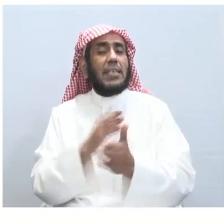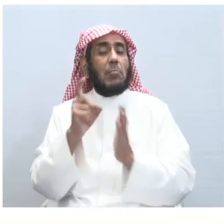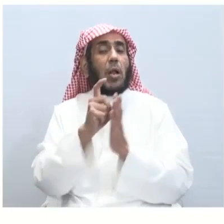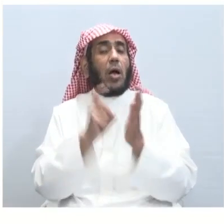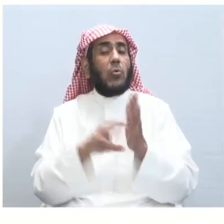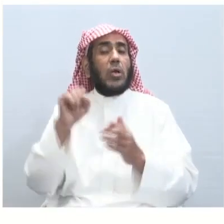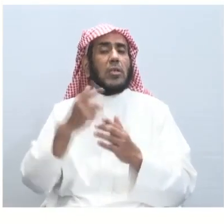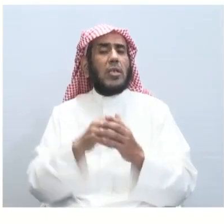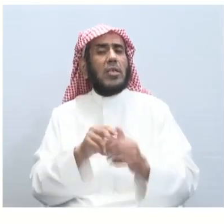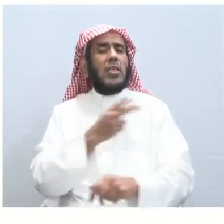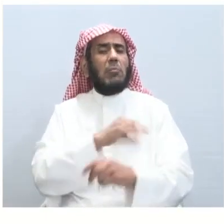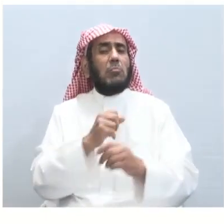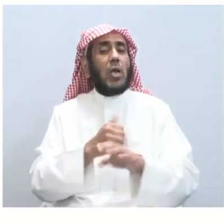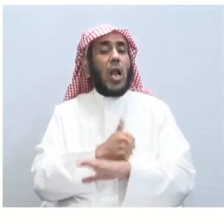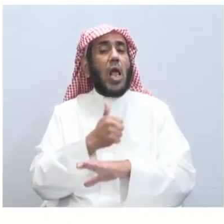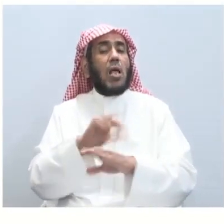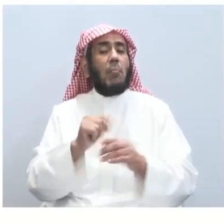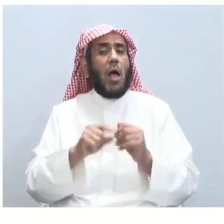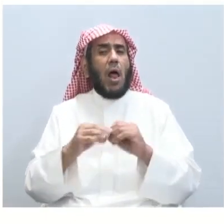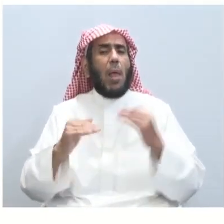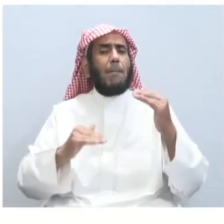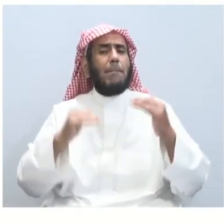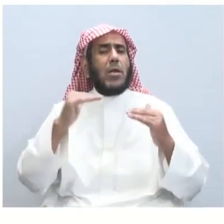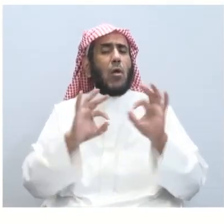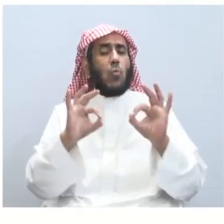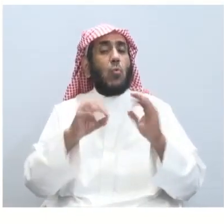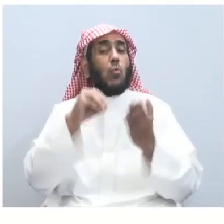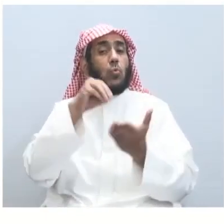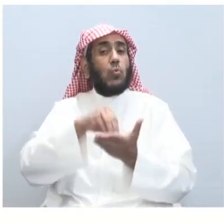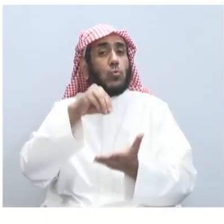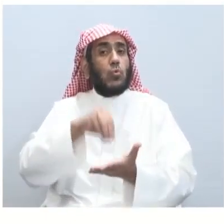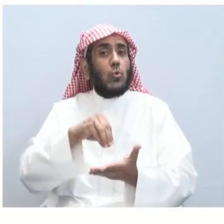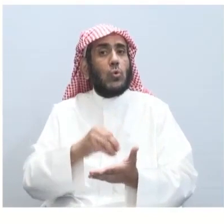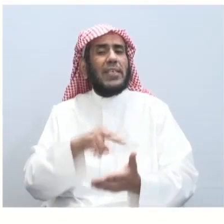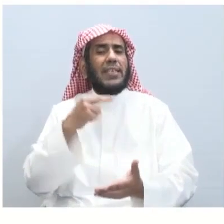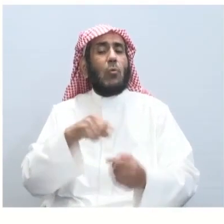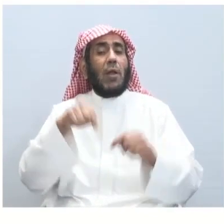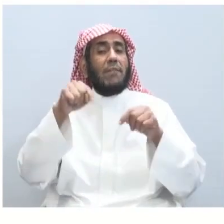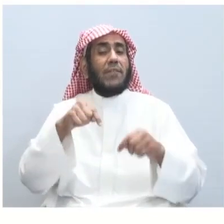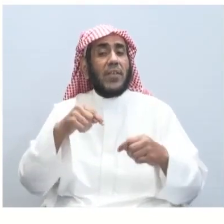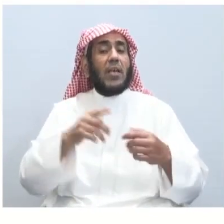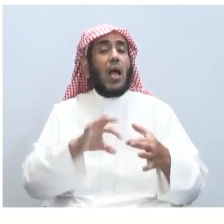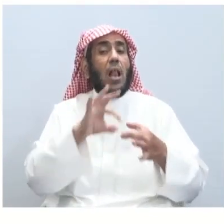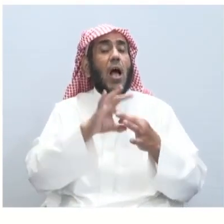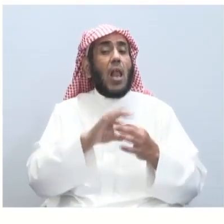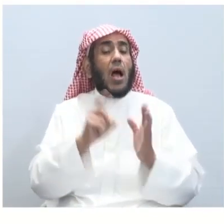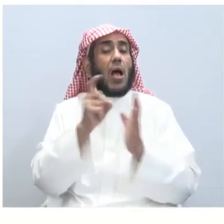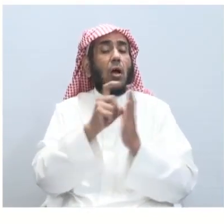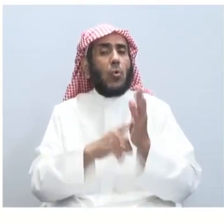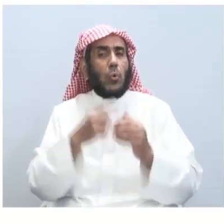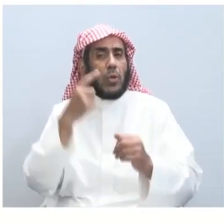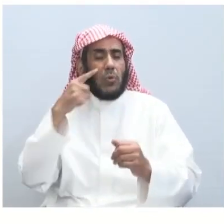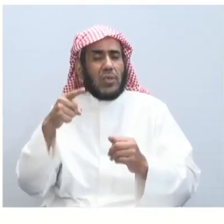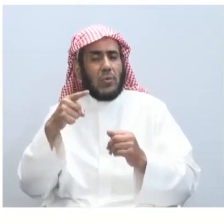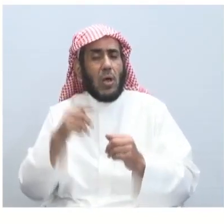القانون الخاص والقانون يعتمد بشكل اساسي على معيار وجود الدوله في العلاقه القانونيه فاذا وجدنا